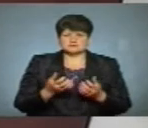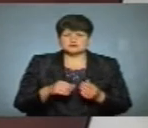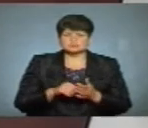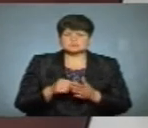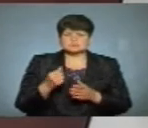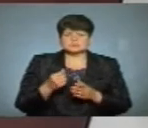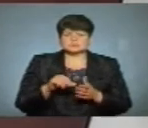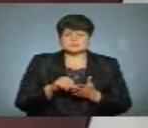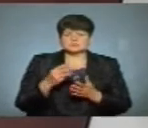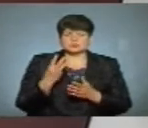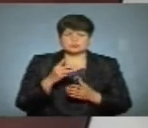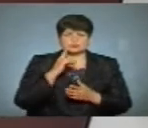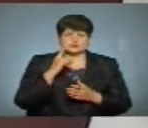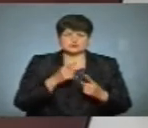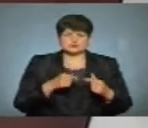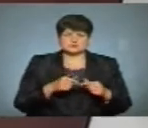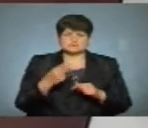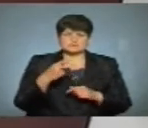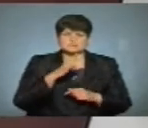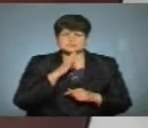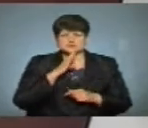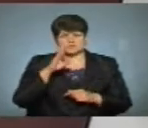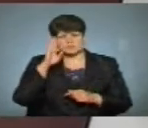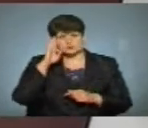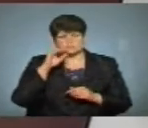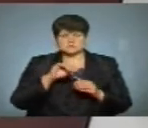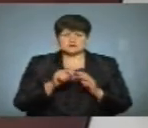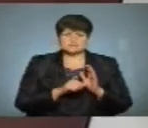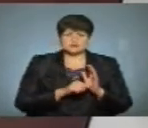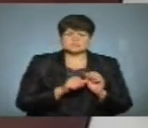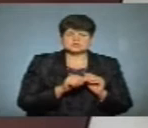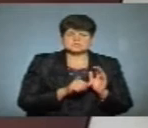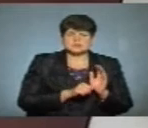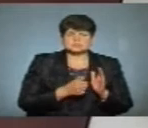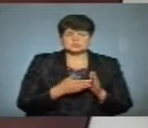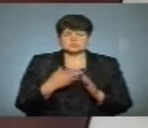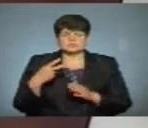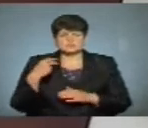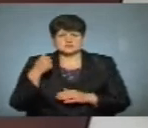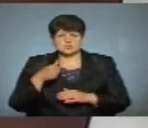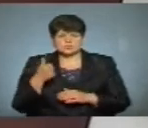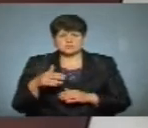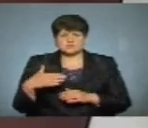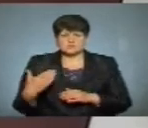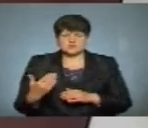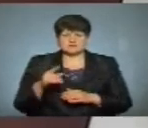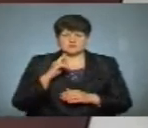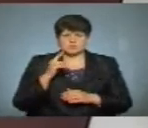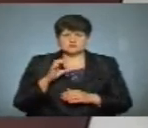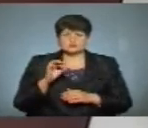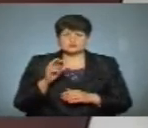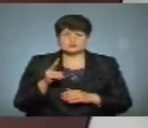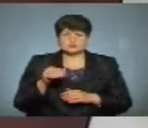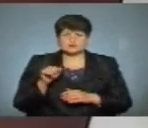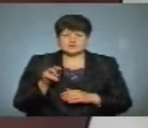молодіжних громадських організацій. Це 20 дівчат та хлопців віком від 16 до 20 років, Справи молоді, Соколу і Нацкорпусу,